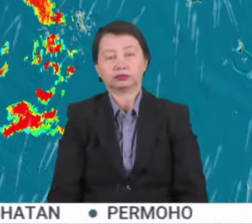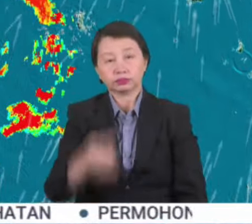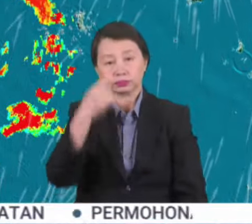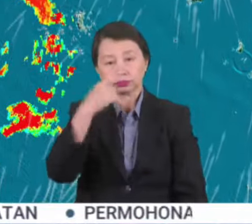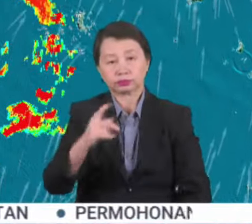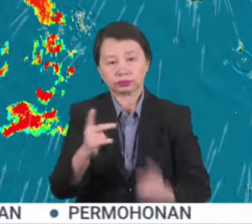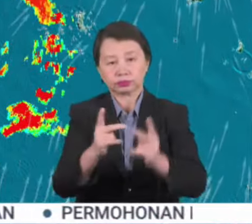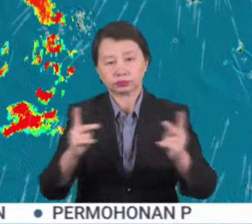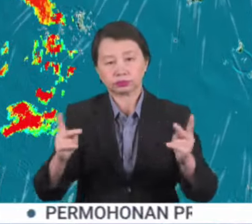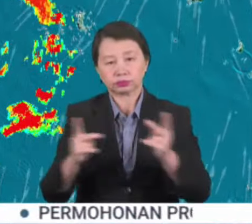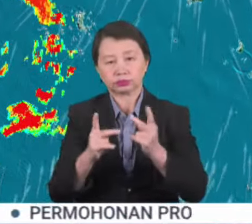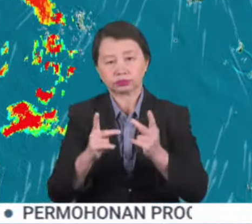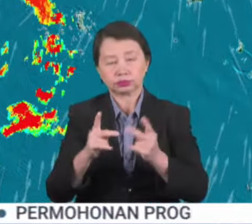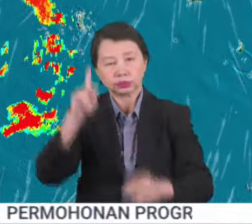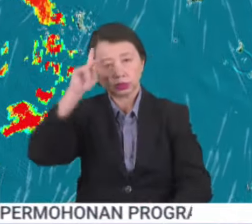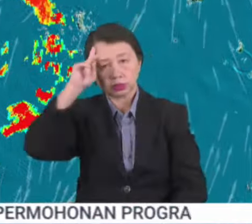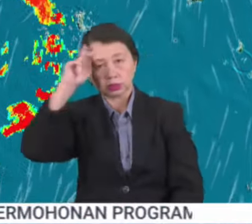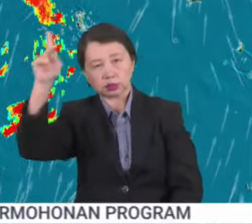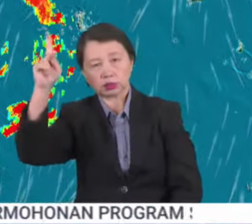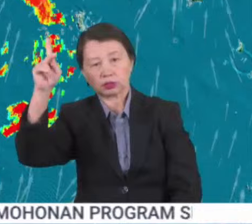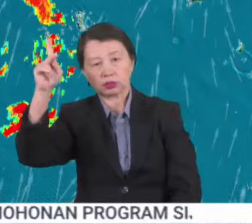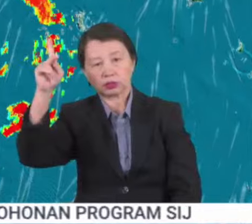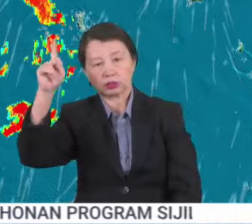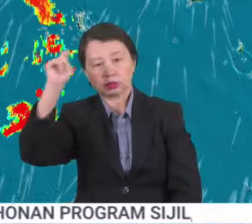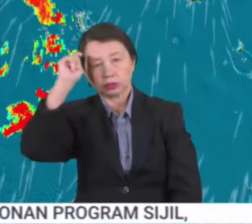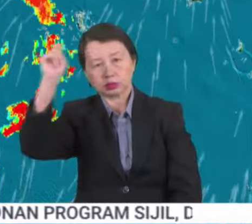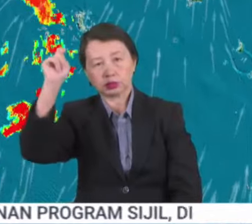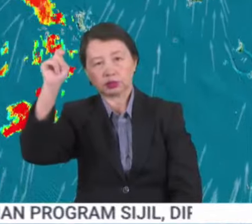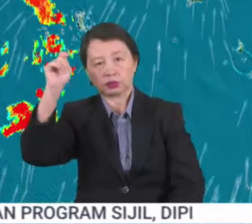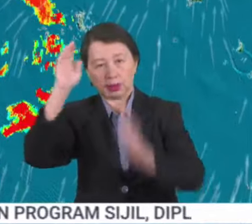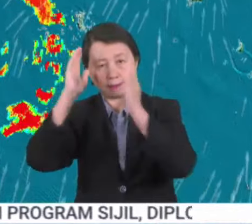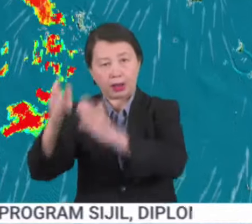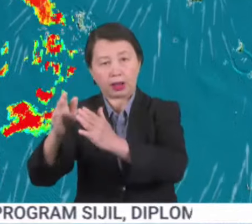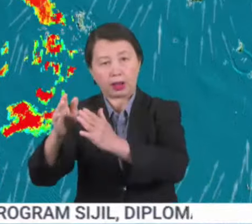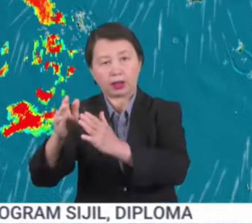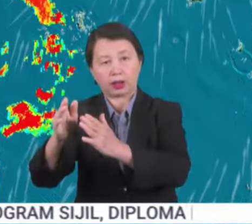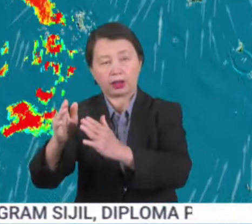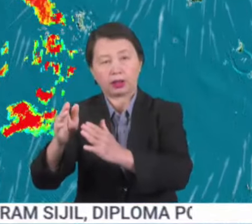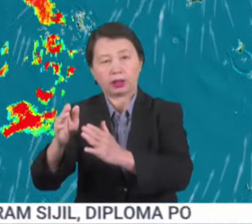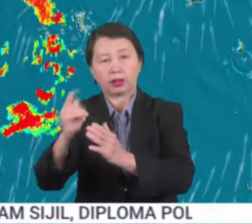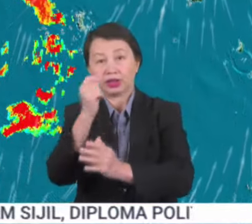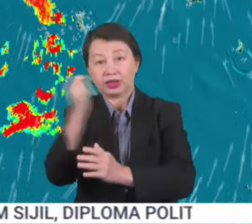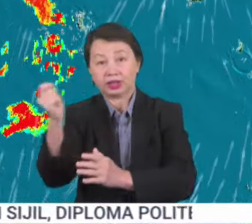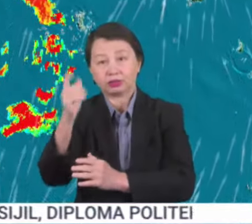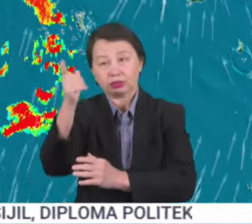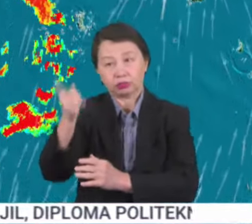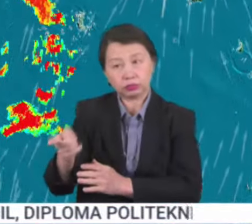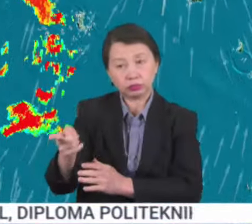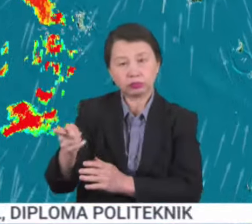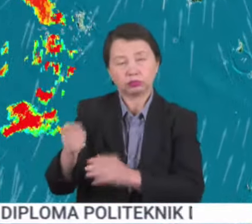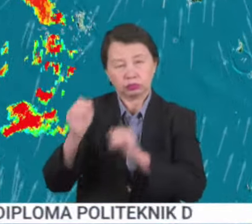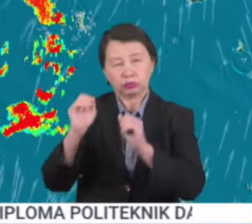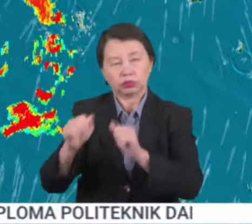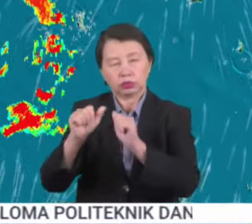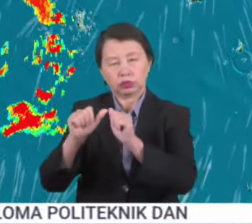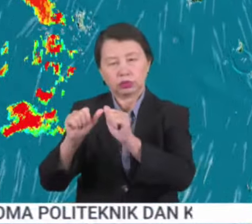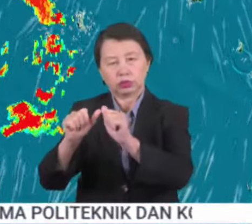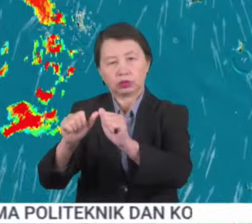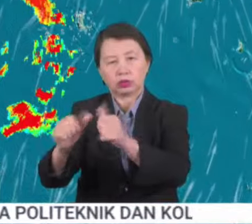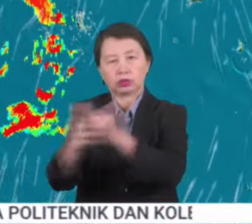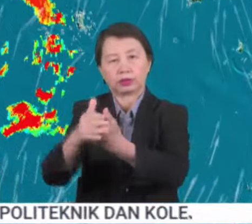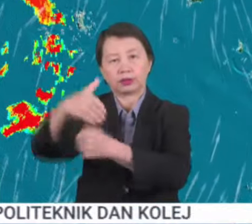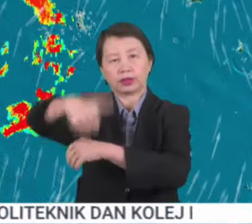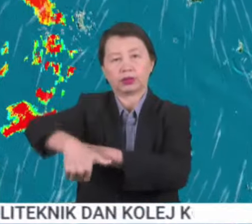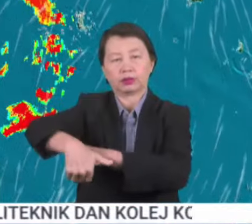Untuk kawasan di Kelantan, Terengganu dan Pahang, hujan di kawasan pantai timur ini berpotensi untuk berterusan sehingga